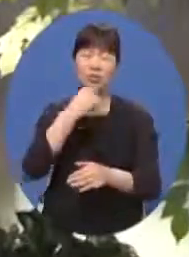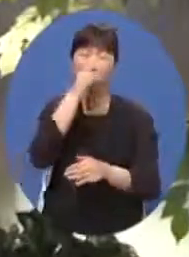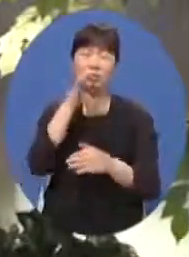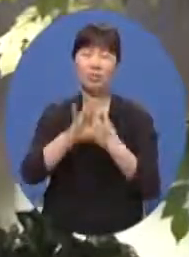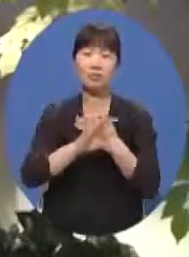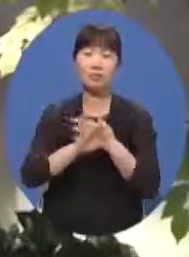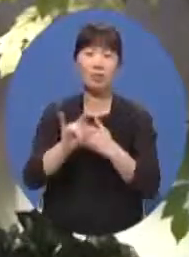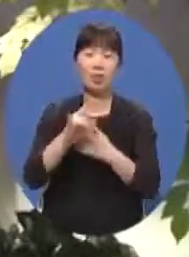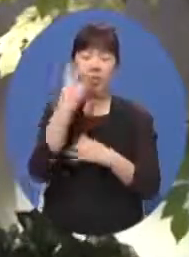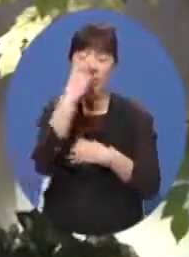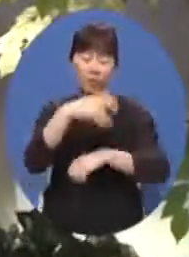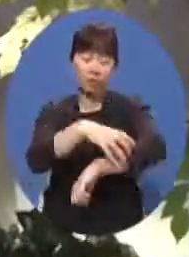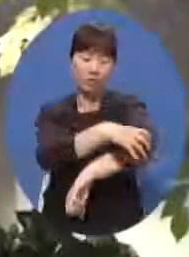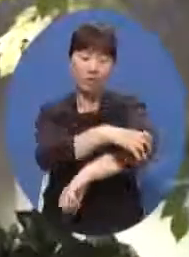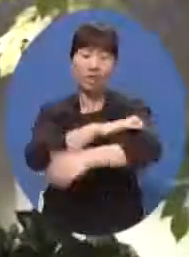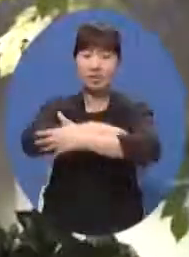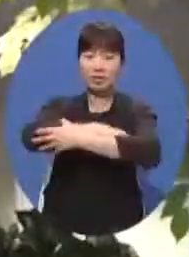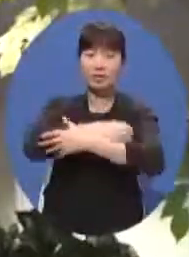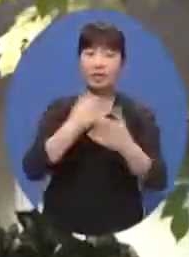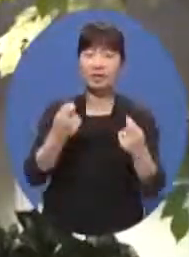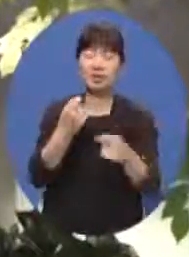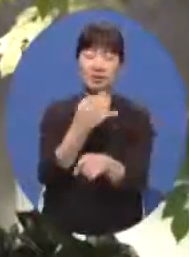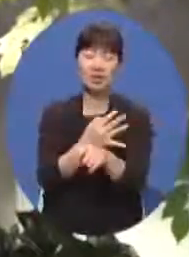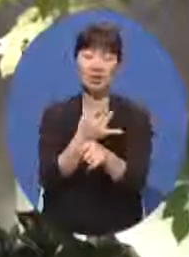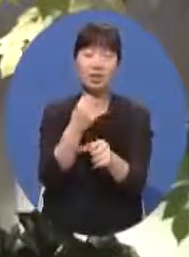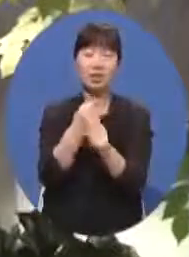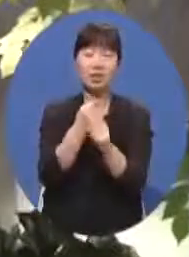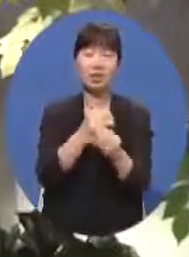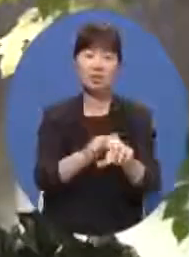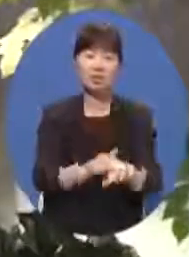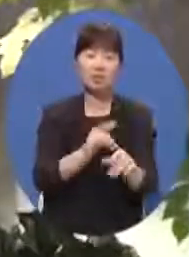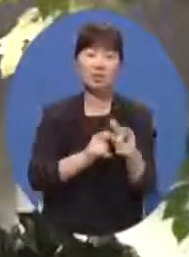싶으면 이렇게 뭐 보호 장구 같은 거 네. 그런 거 간단히 해놓고 하시면 더 도움 되실 것 같아요.